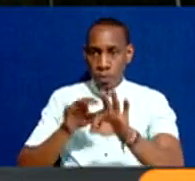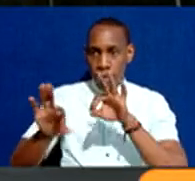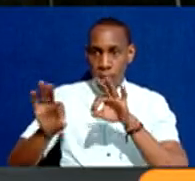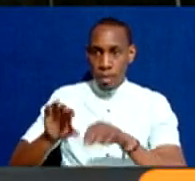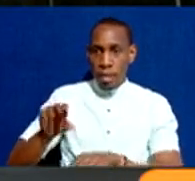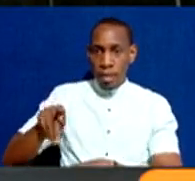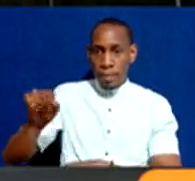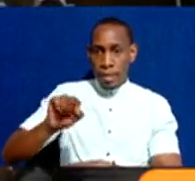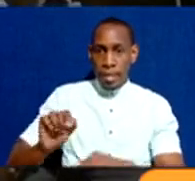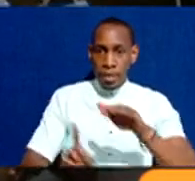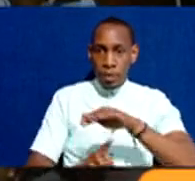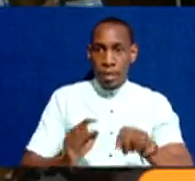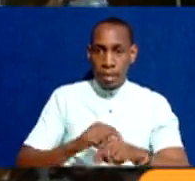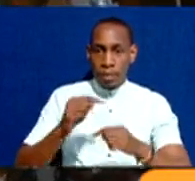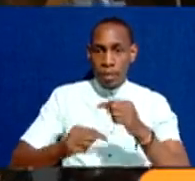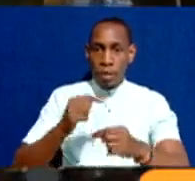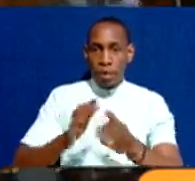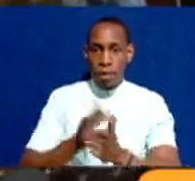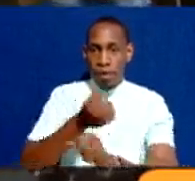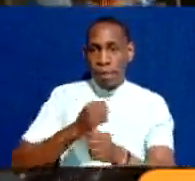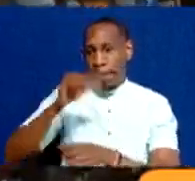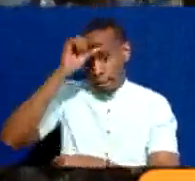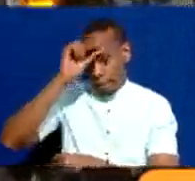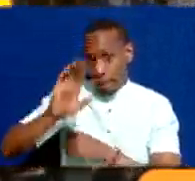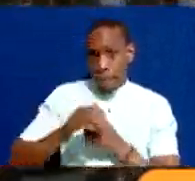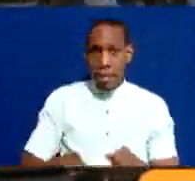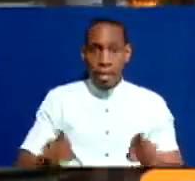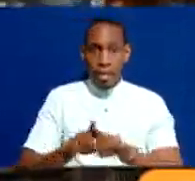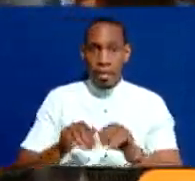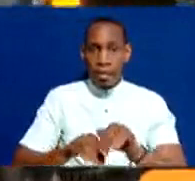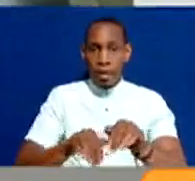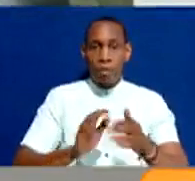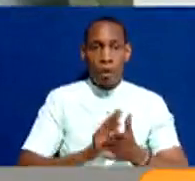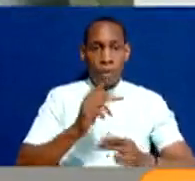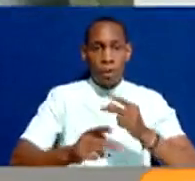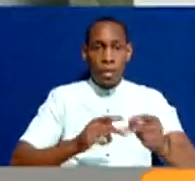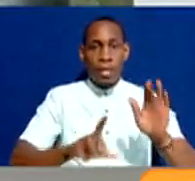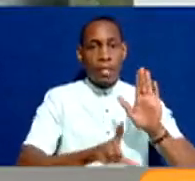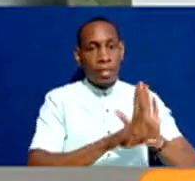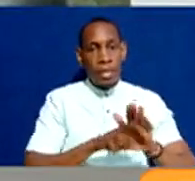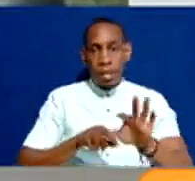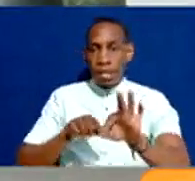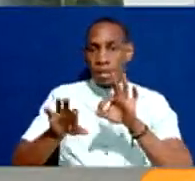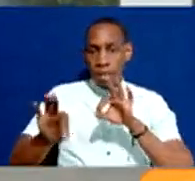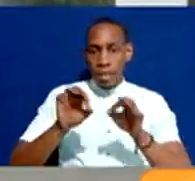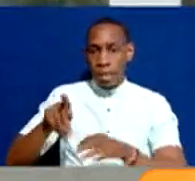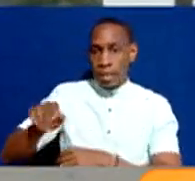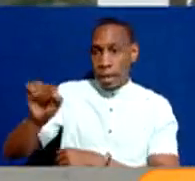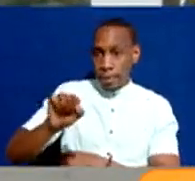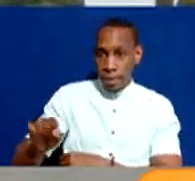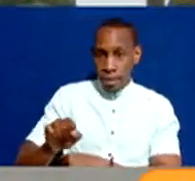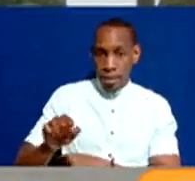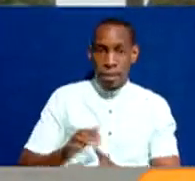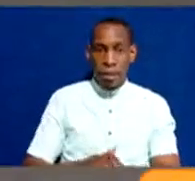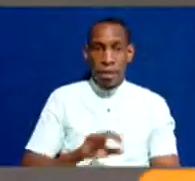makatibu wa wizara anapozidi kubuni serikali yake. Na kuambatana na taratibu za kisheria za uteuzi wa makatibu wa wizara,